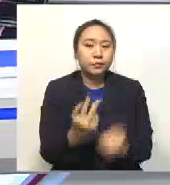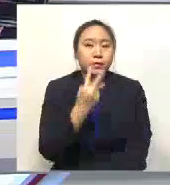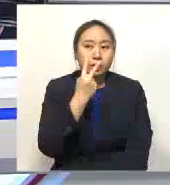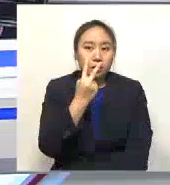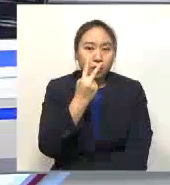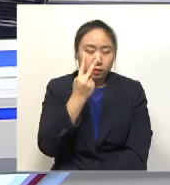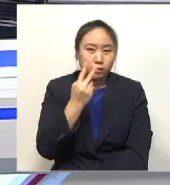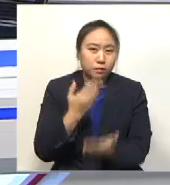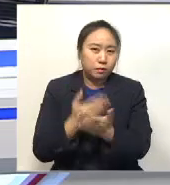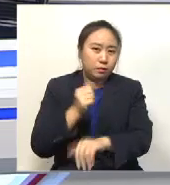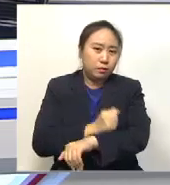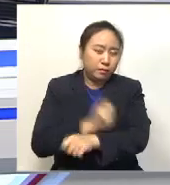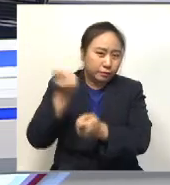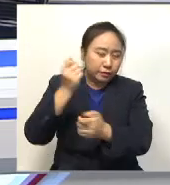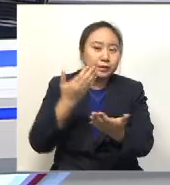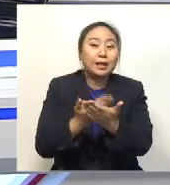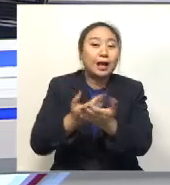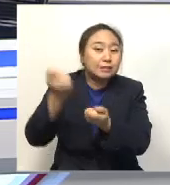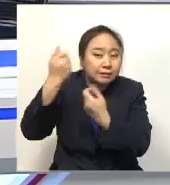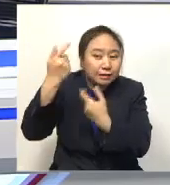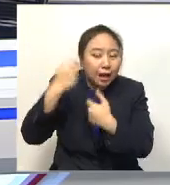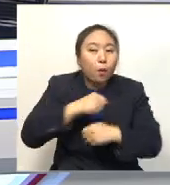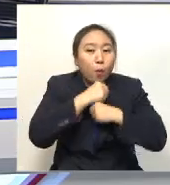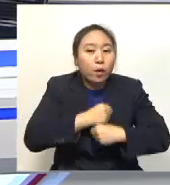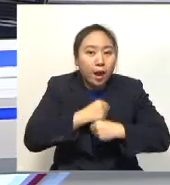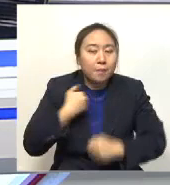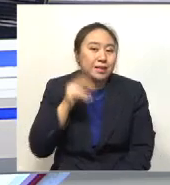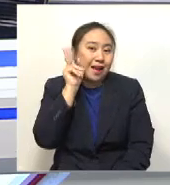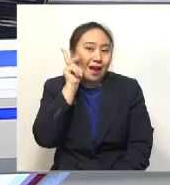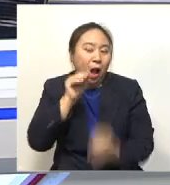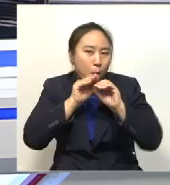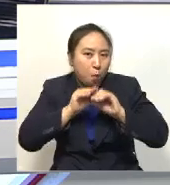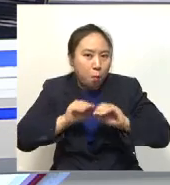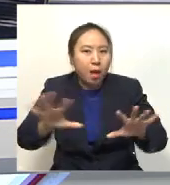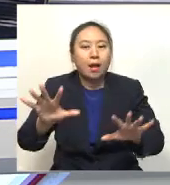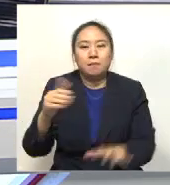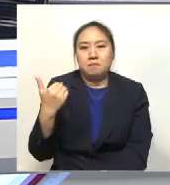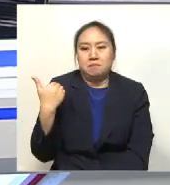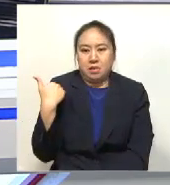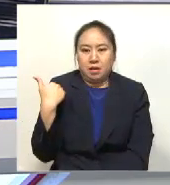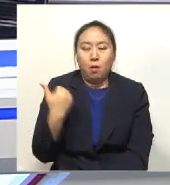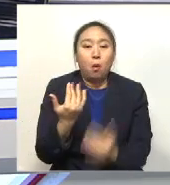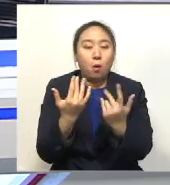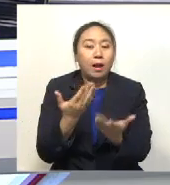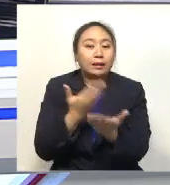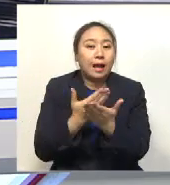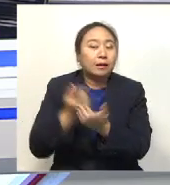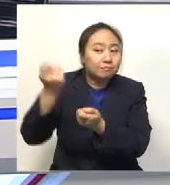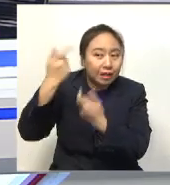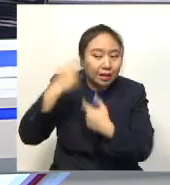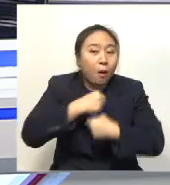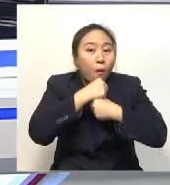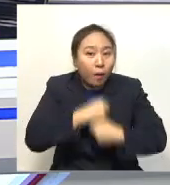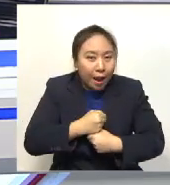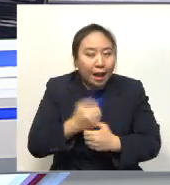มาดูเรื่องของเบี้ยยังชีพผู้สูงอายุนะคะมีกระแสข่าวลือแล้วก็ส่งต่อข้อมูลกันบอกว่าจะมีการปรับเบี้ยยังชีพให้กับ